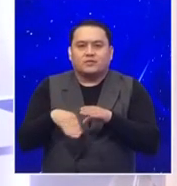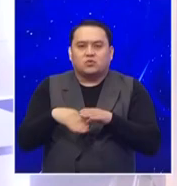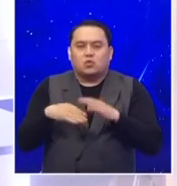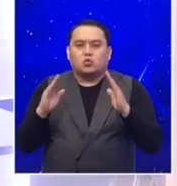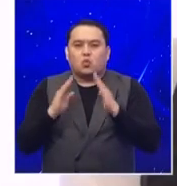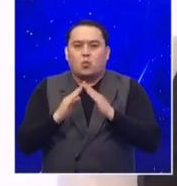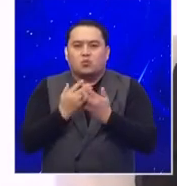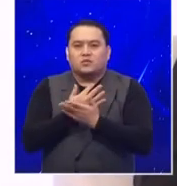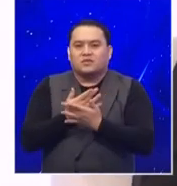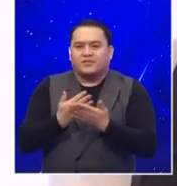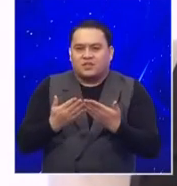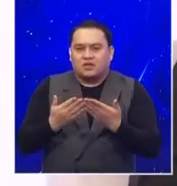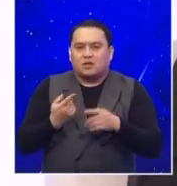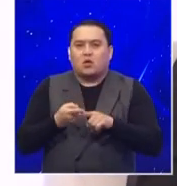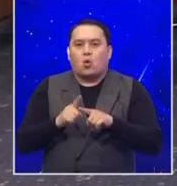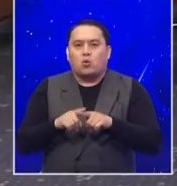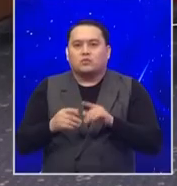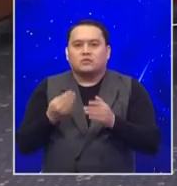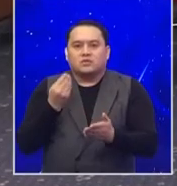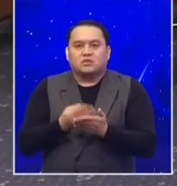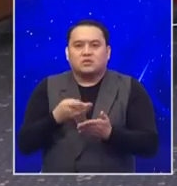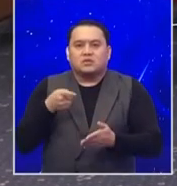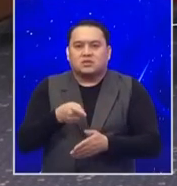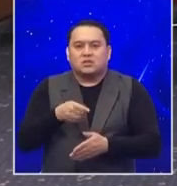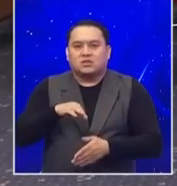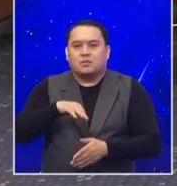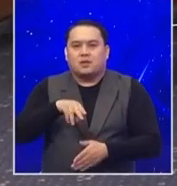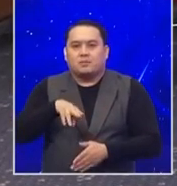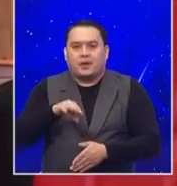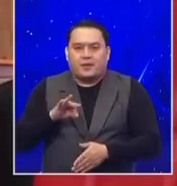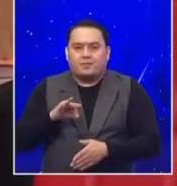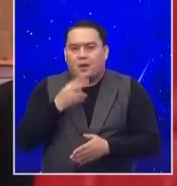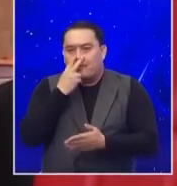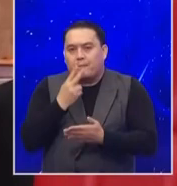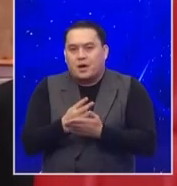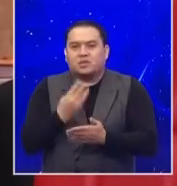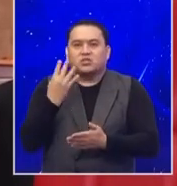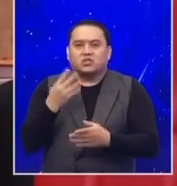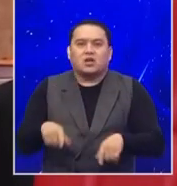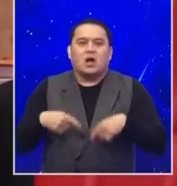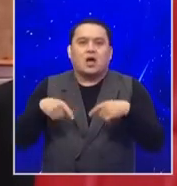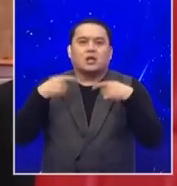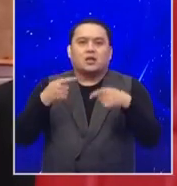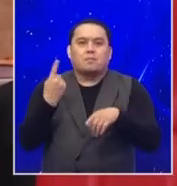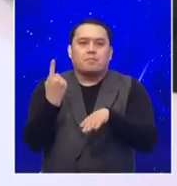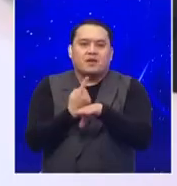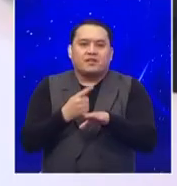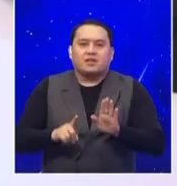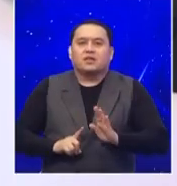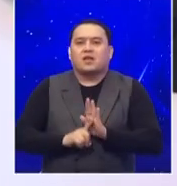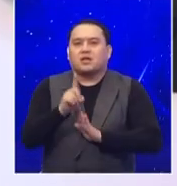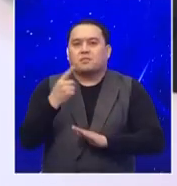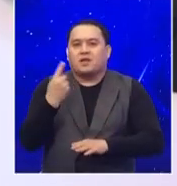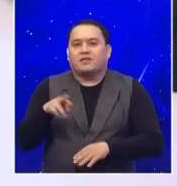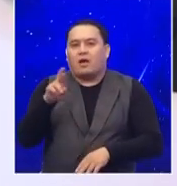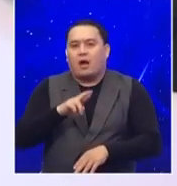и движимые имущества, а также все ценное от 1000 МРП. Декларирование пройдет в 4 этапа. Первый уже начался 1